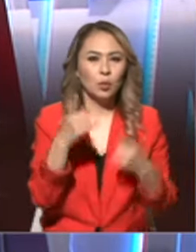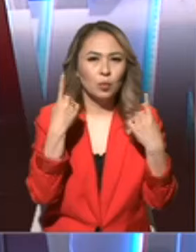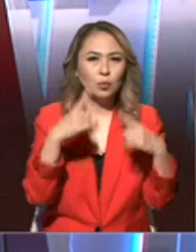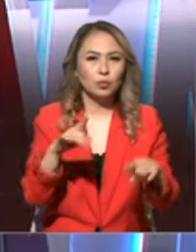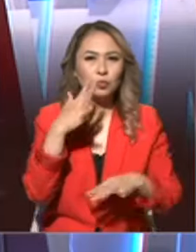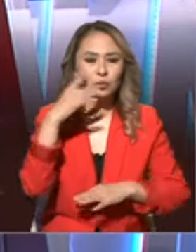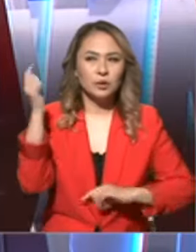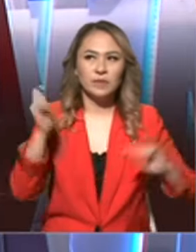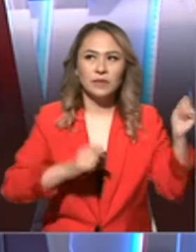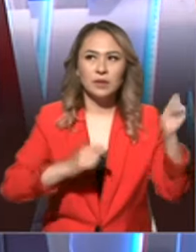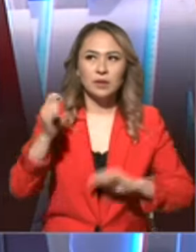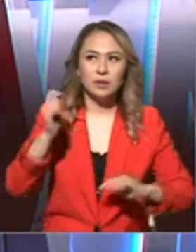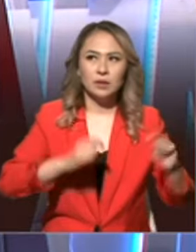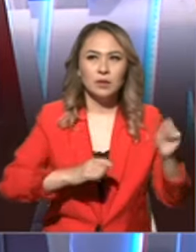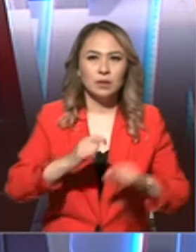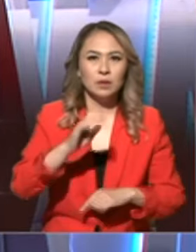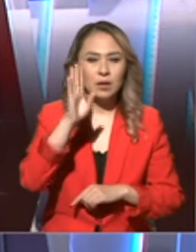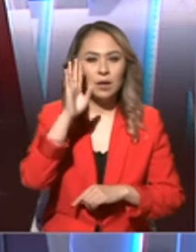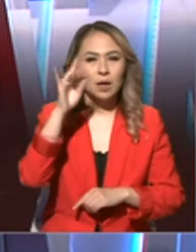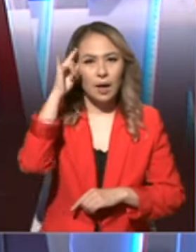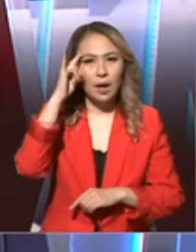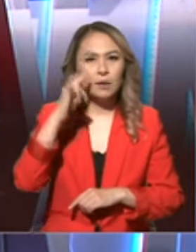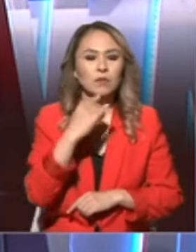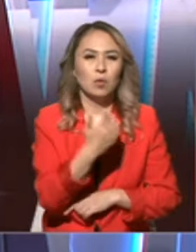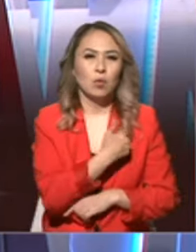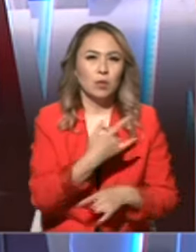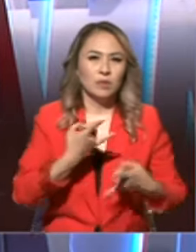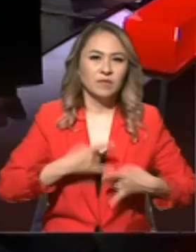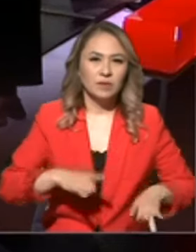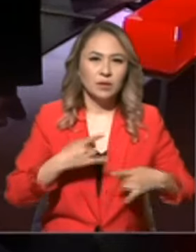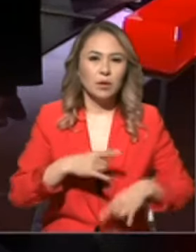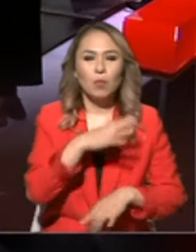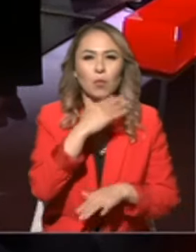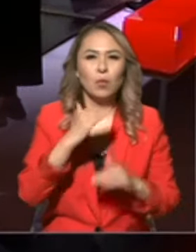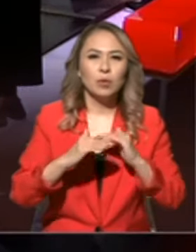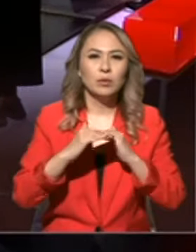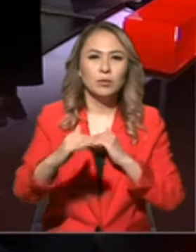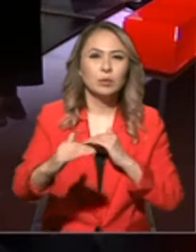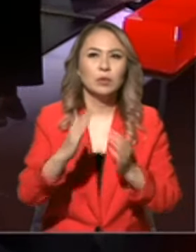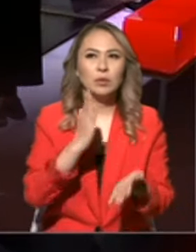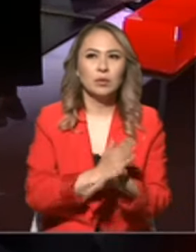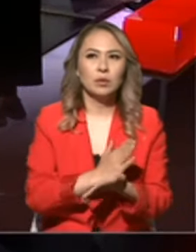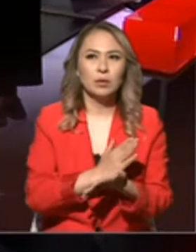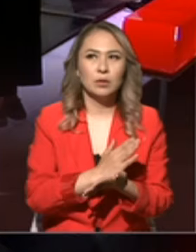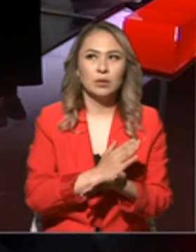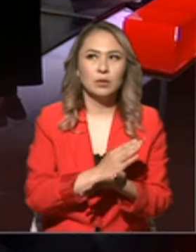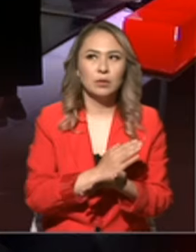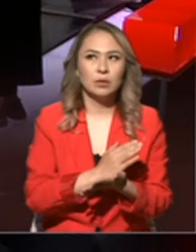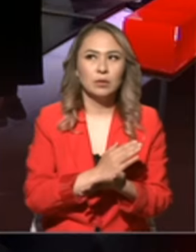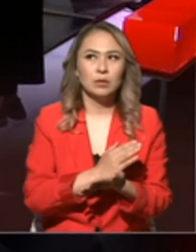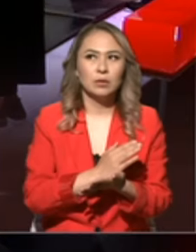өкілі. Қазақтың қатындары туғысы келсе туып отыр. Мына жерде көп балалы жергілікті